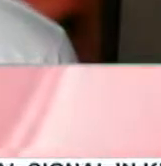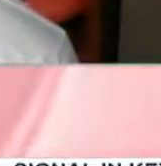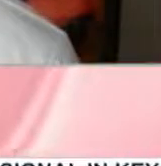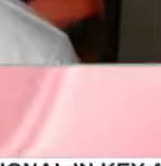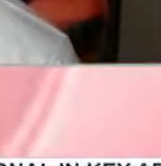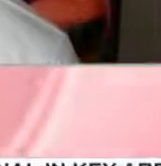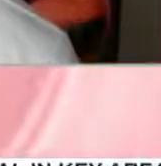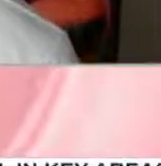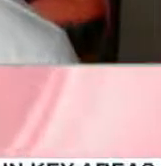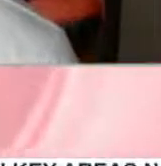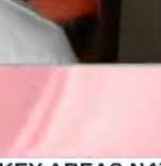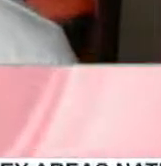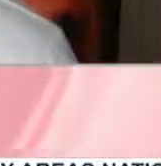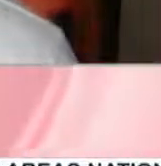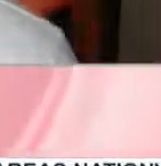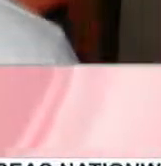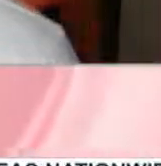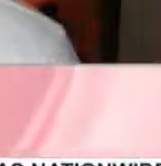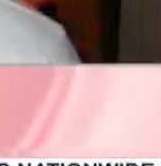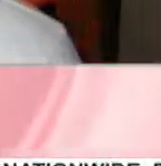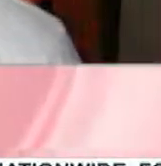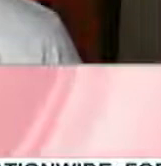parang, naku, I'm not into that?